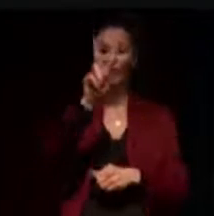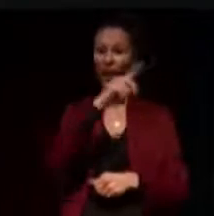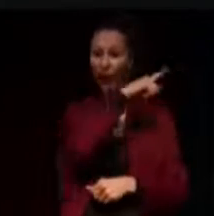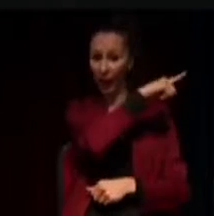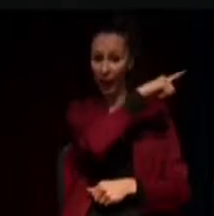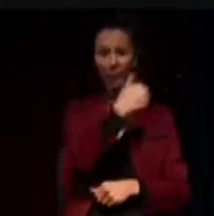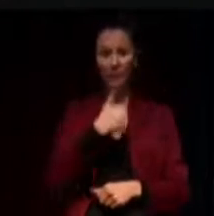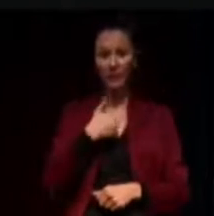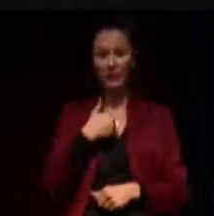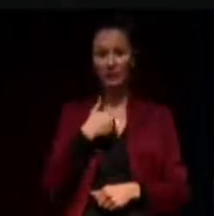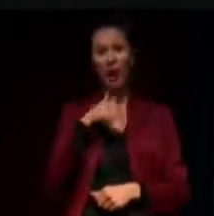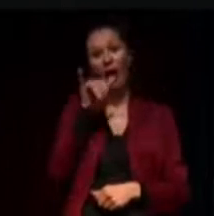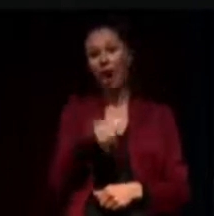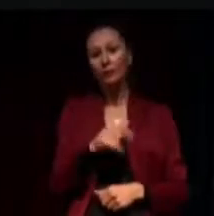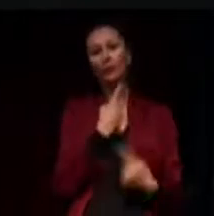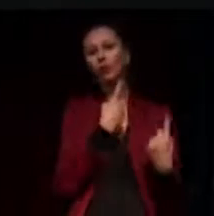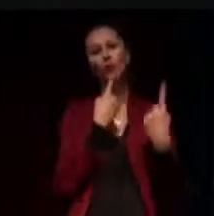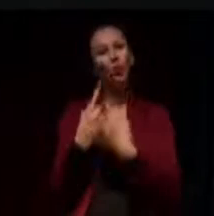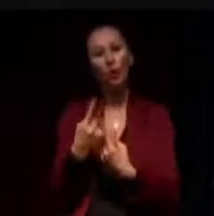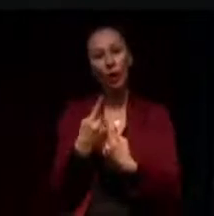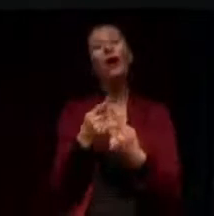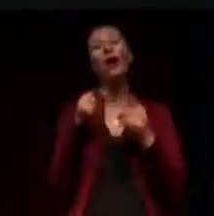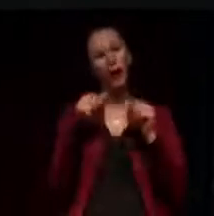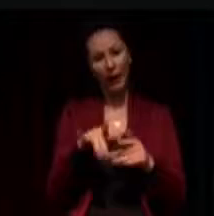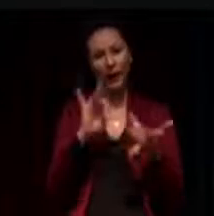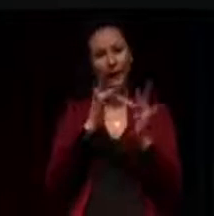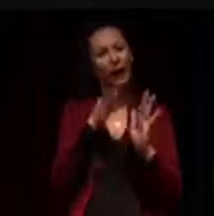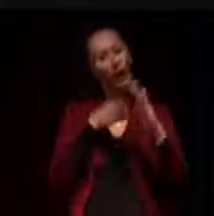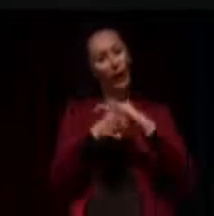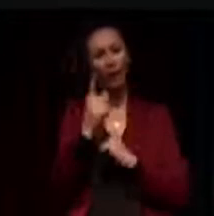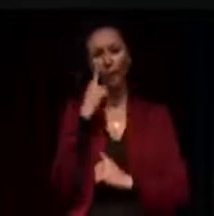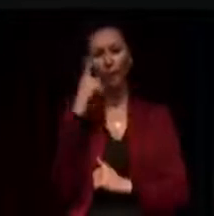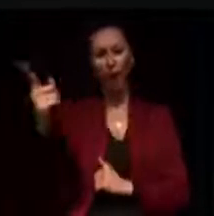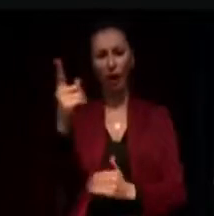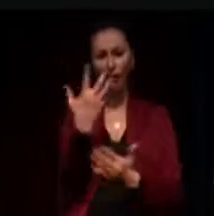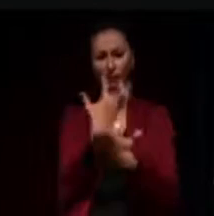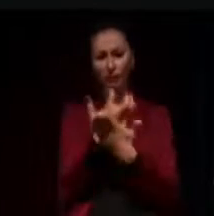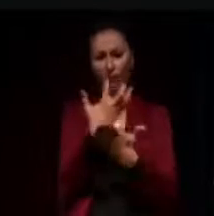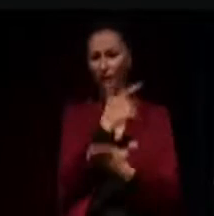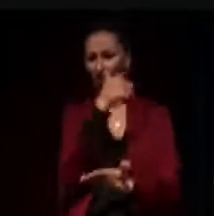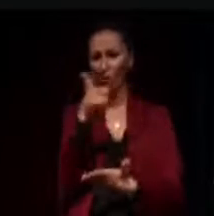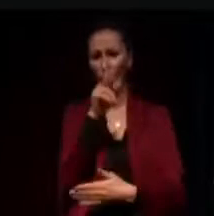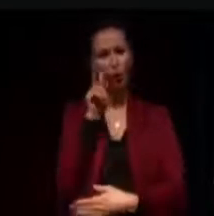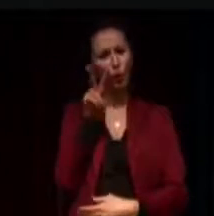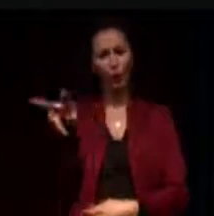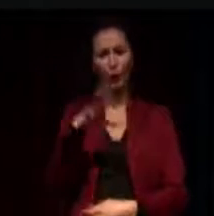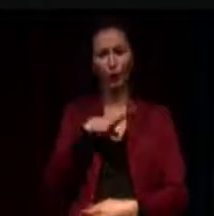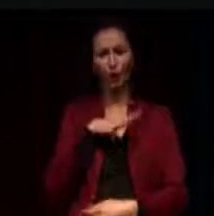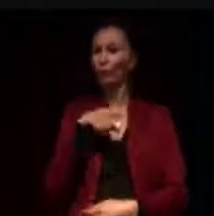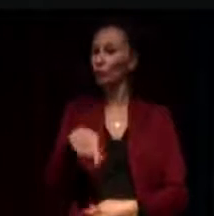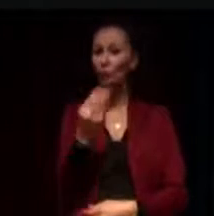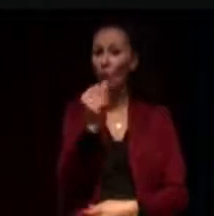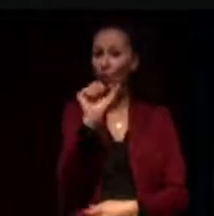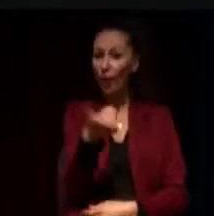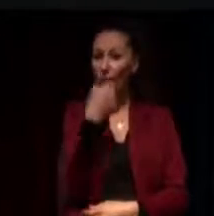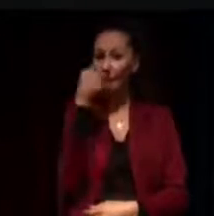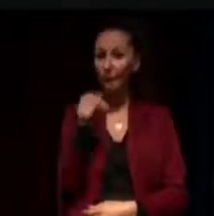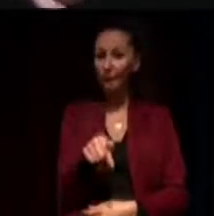Vekili bizim hakkımızı teslim ediyor arkadaşlar. Girin internette bakın kayıtlara, bütün o video kayıtlarını görebilirsiniz. Bu çok